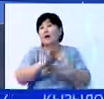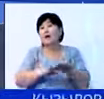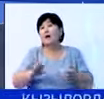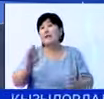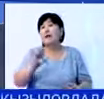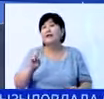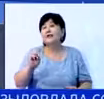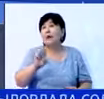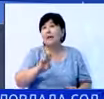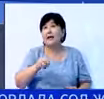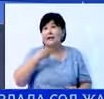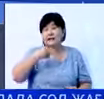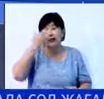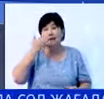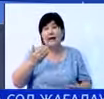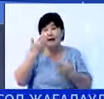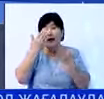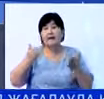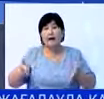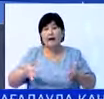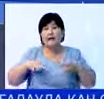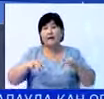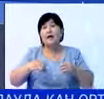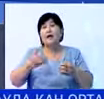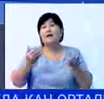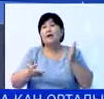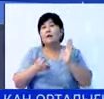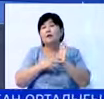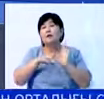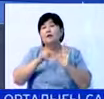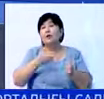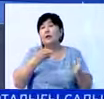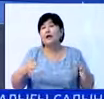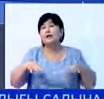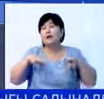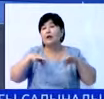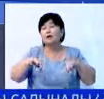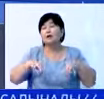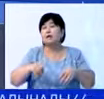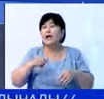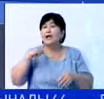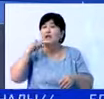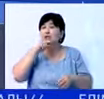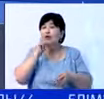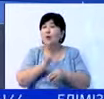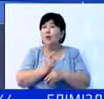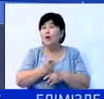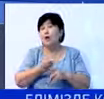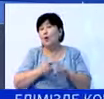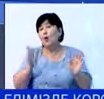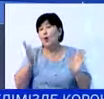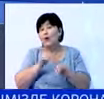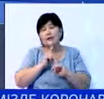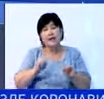Батыс Европа, Батыс Қытай халықаралық автодәлізінде салмағы 8 тоннадан асатын көлік құралдарының қозғалысына шектеу қойылды. Бұл